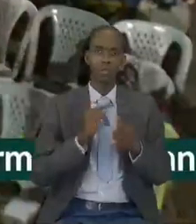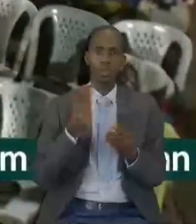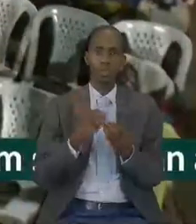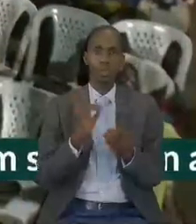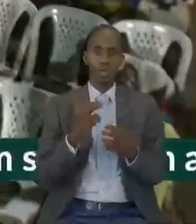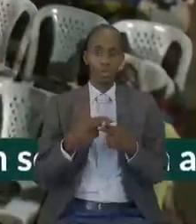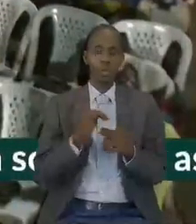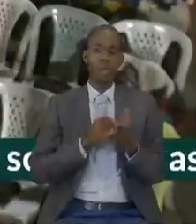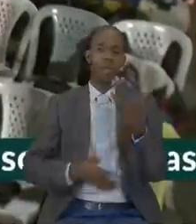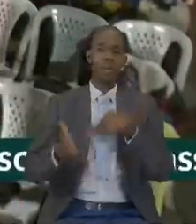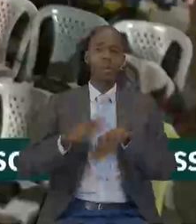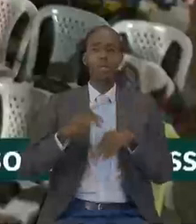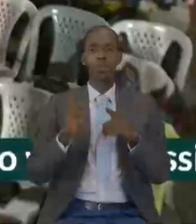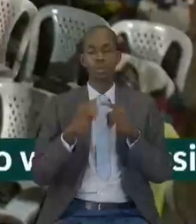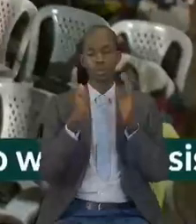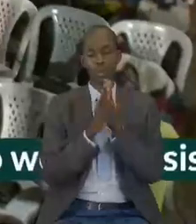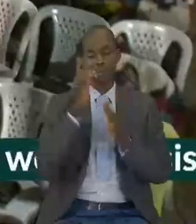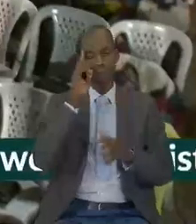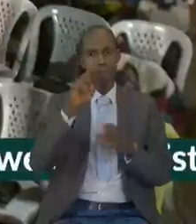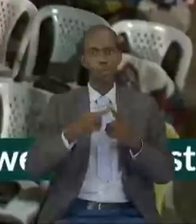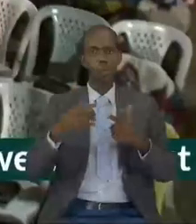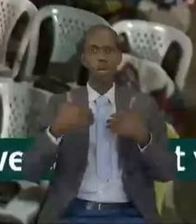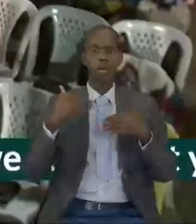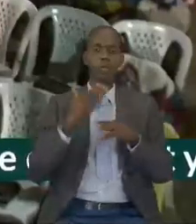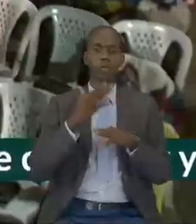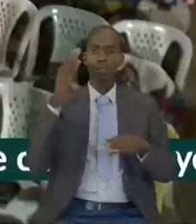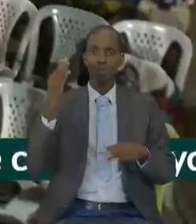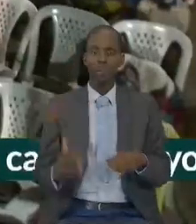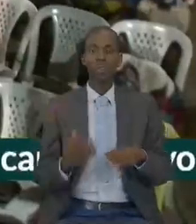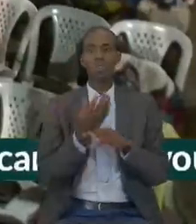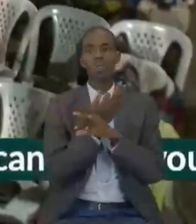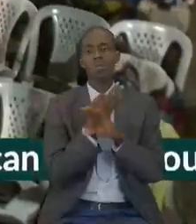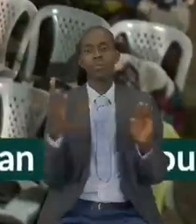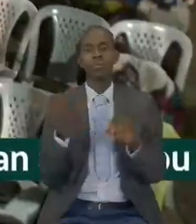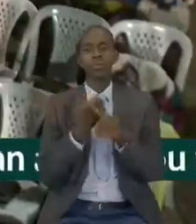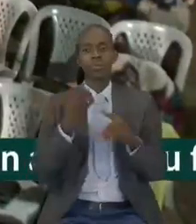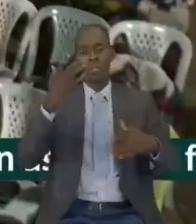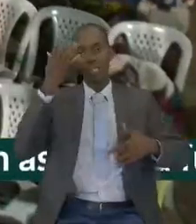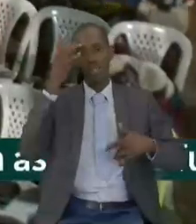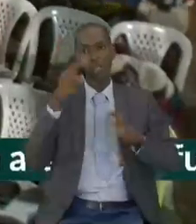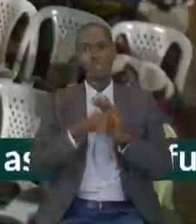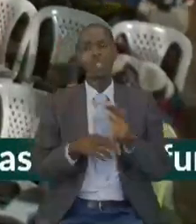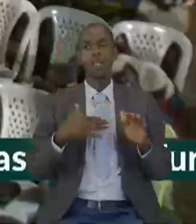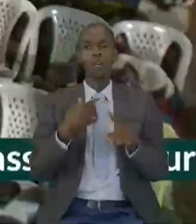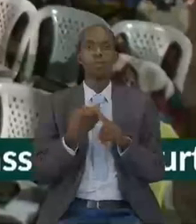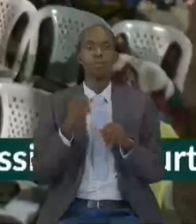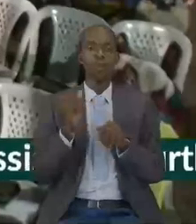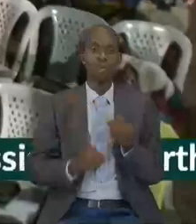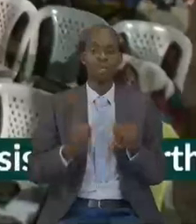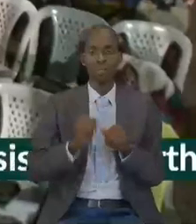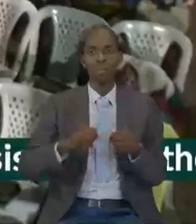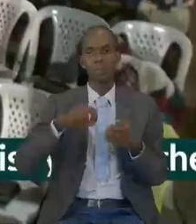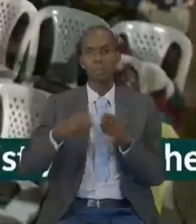Après ça, je reviendrai pour prier pour vous, pour que vous ayez la libération totale, surnaturelle de la